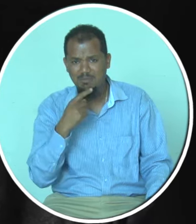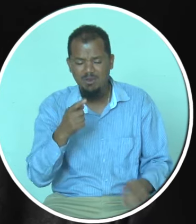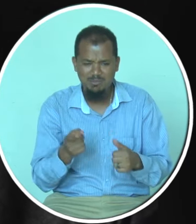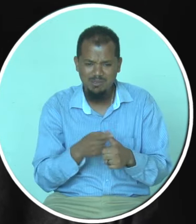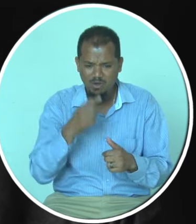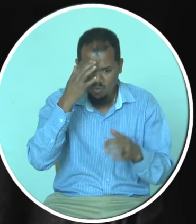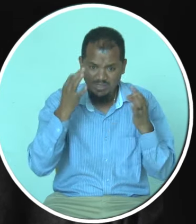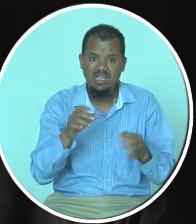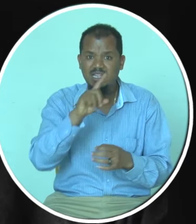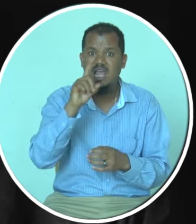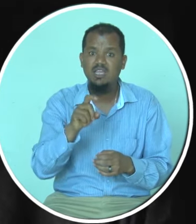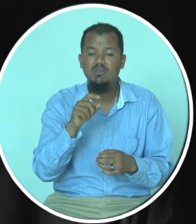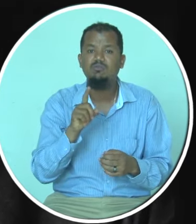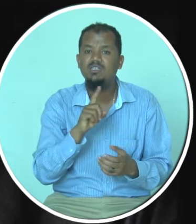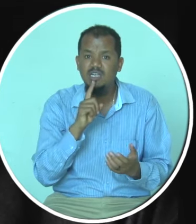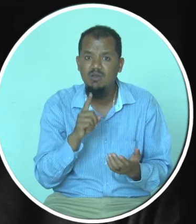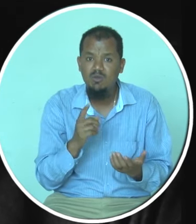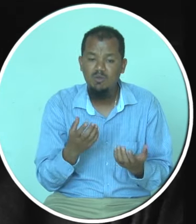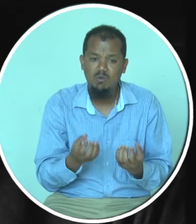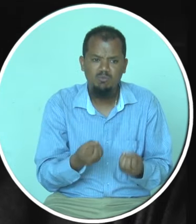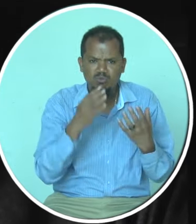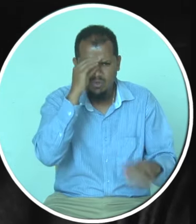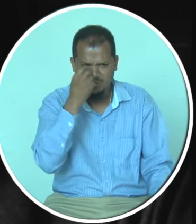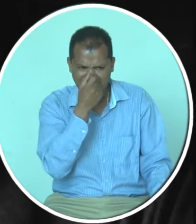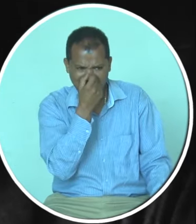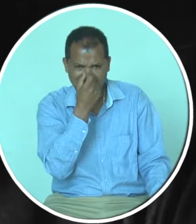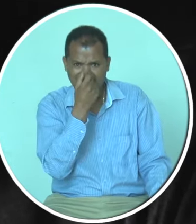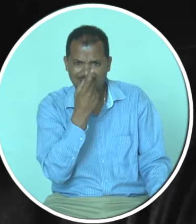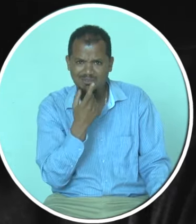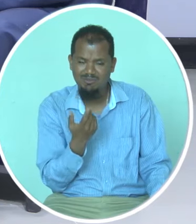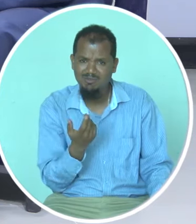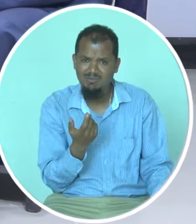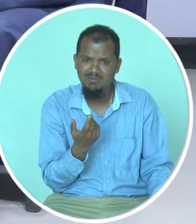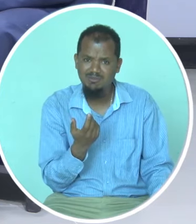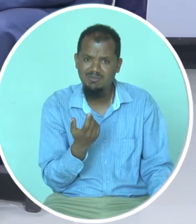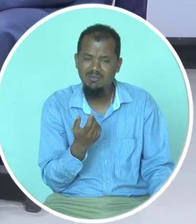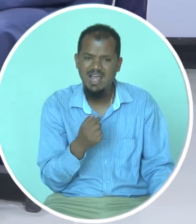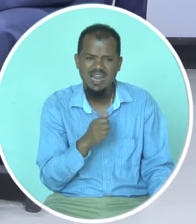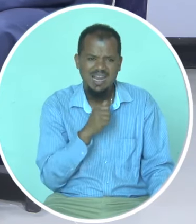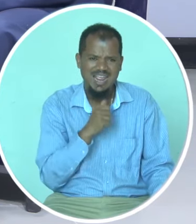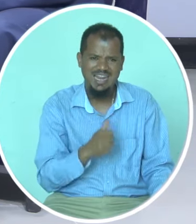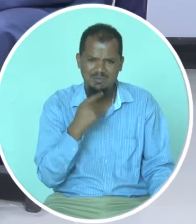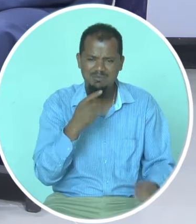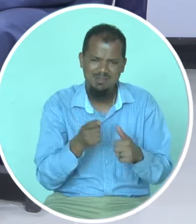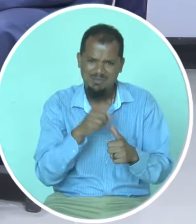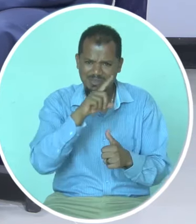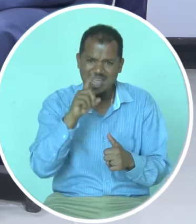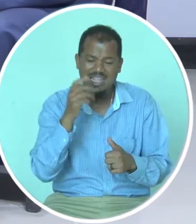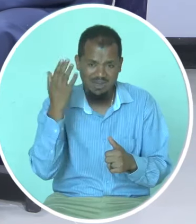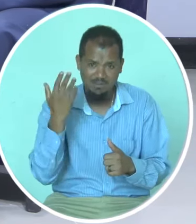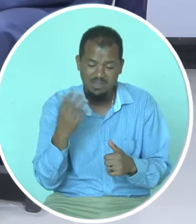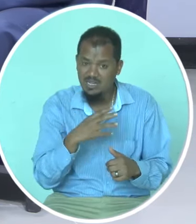የመጀመሪያ ወሳኝ ጥያቄ ነበር ያን ጊዜ ብዙ ሰዎች ይጠራጠራሉ አይደለም የሚል የመጀመሪያ ጥያቄ